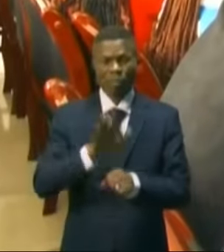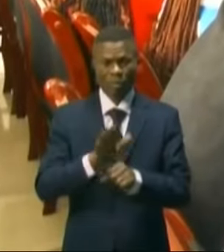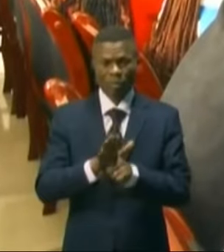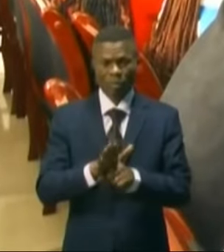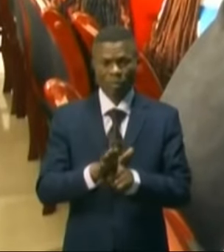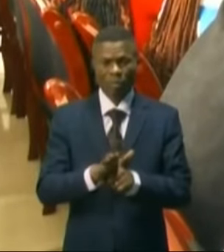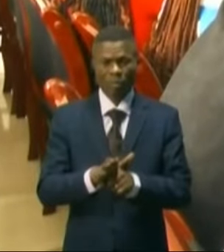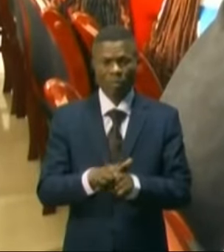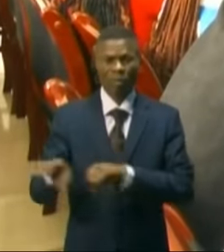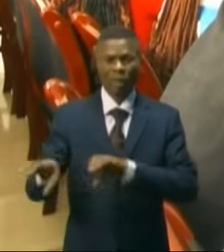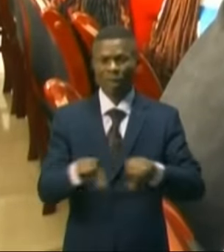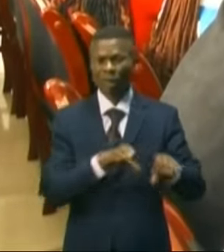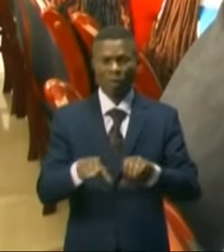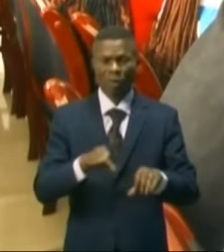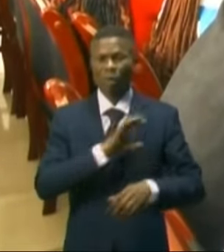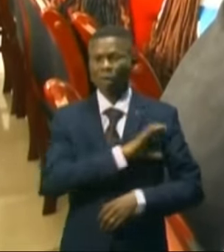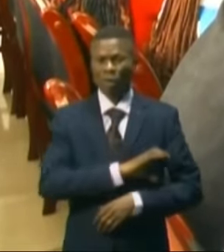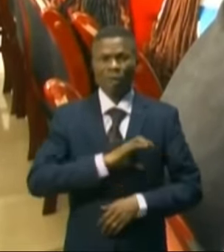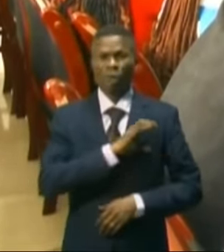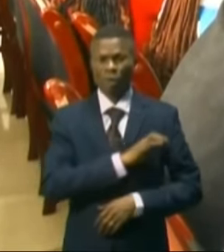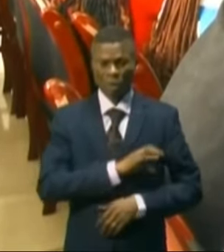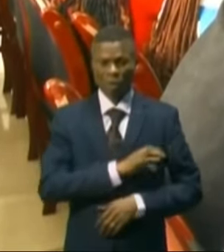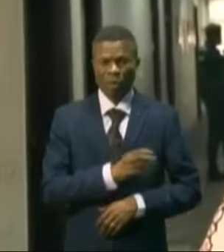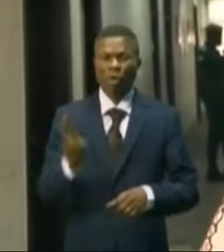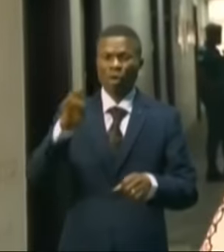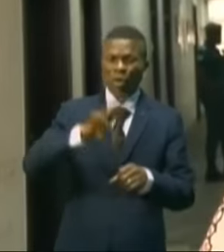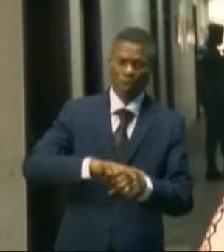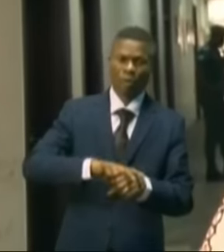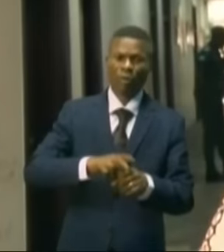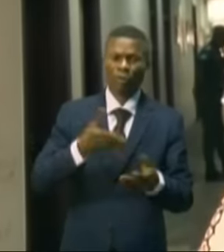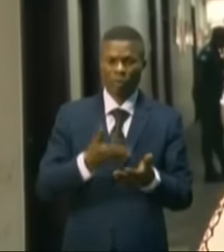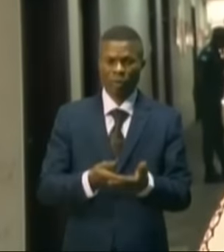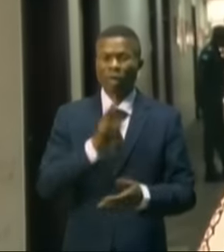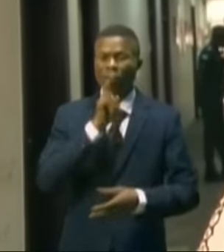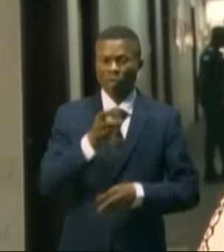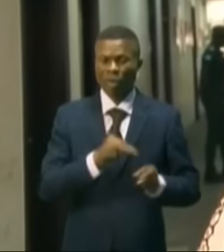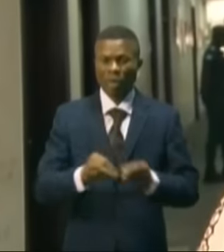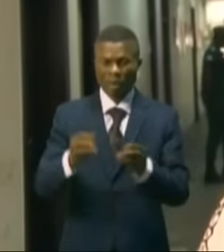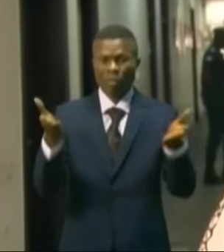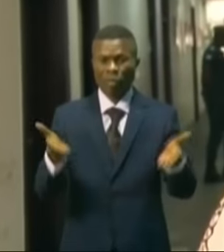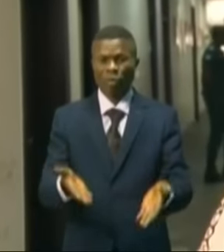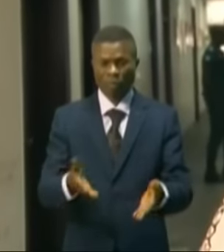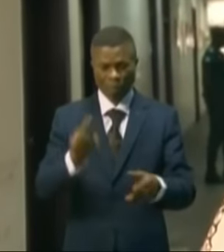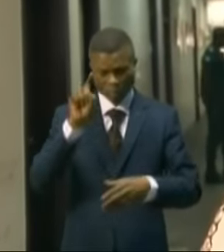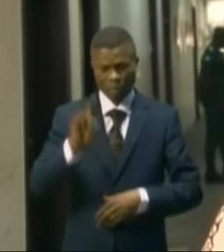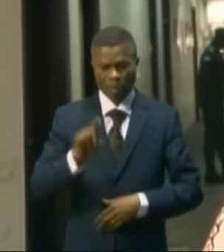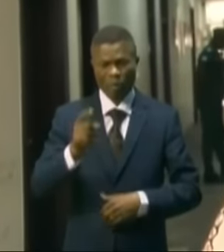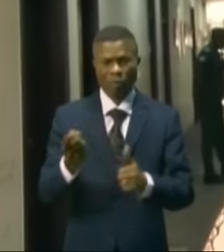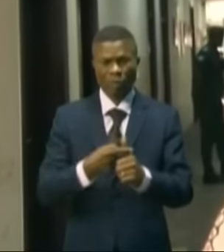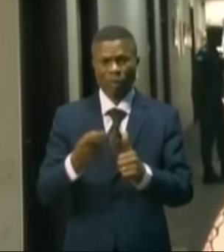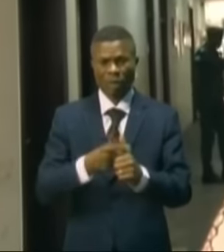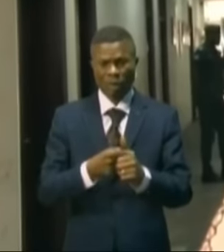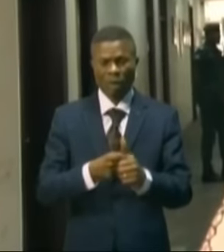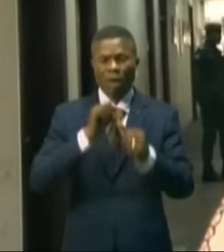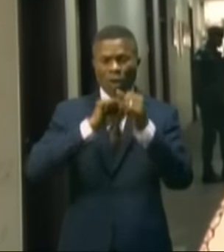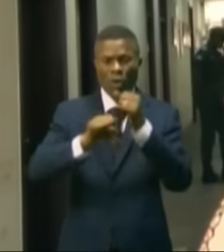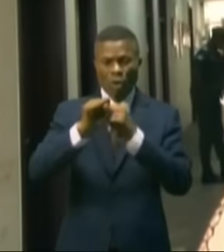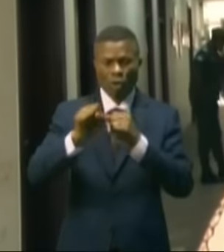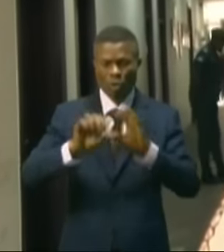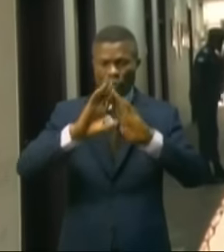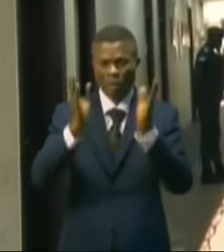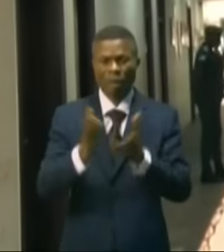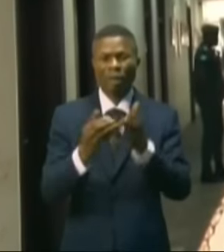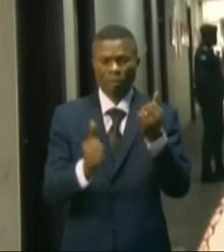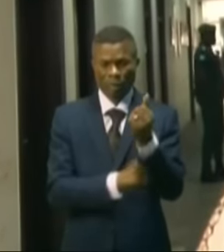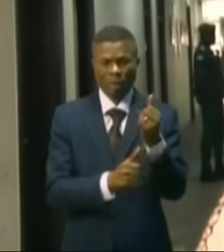sur les actes et le comportement d'harcèlement. C'est vrai, le mécanisme existe, il faut qu'il y ait la mobilisation communautaire,